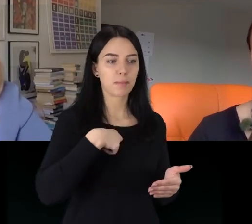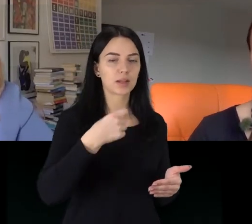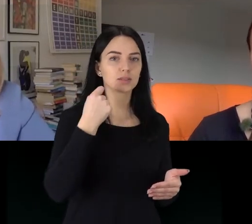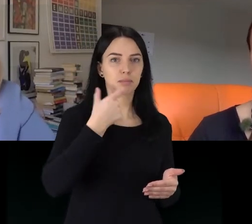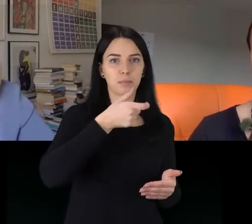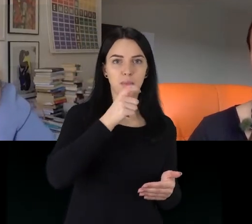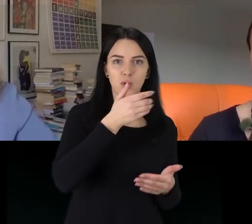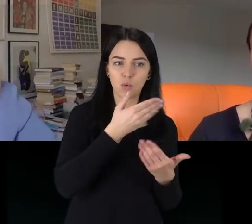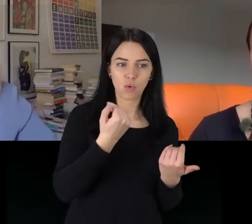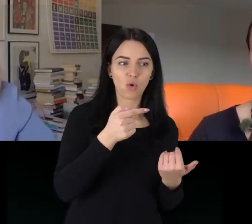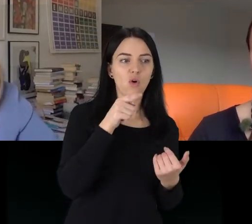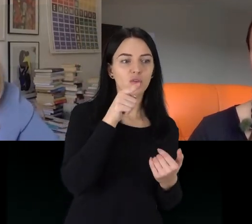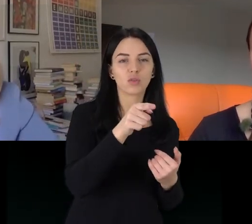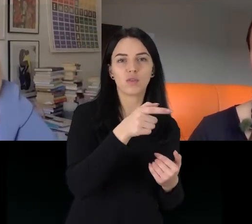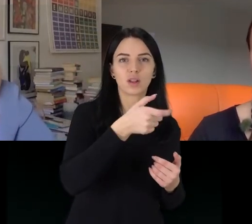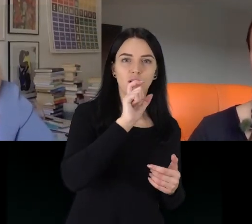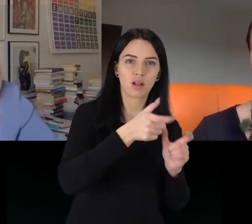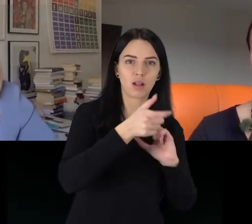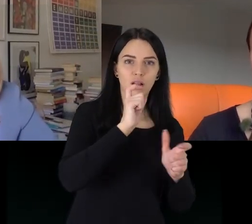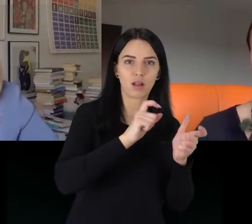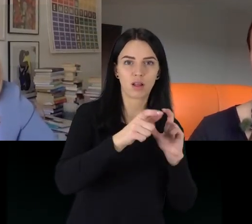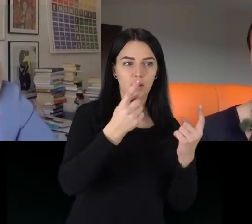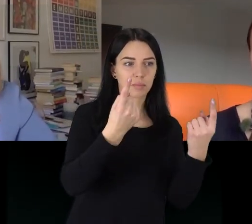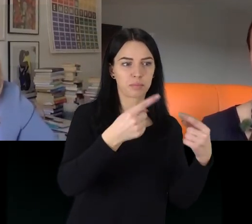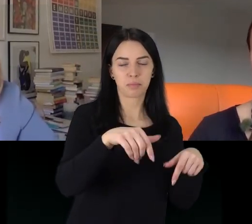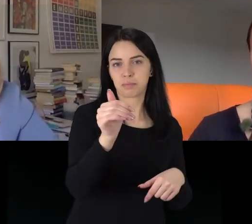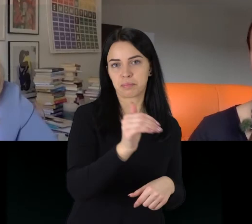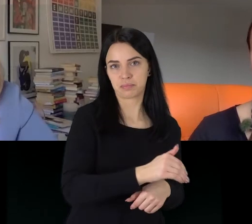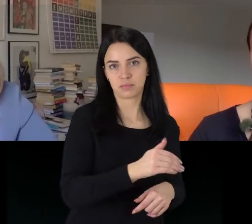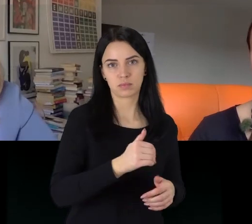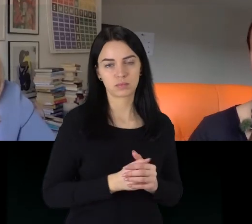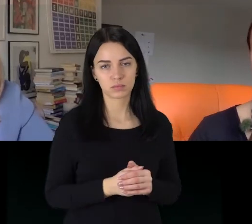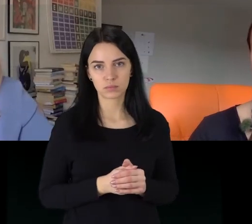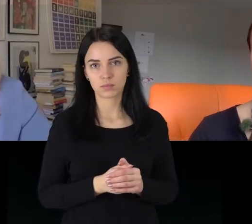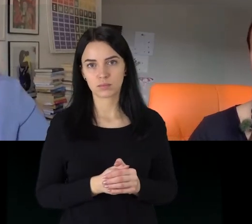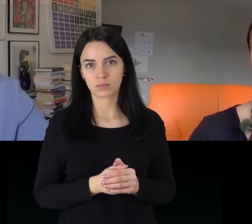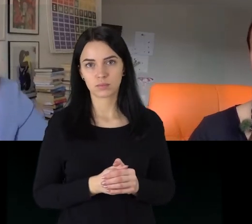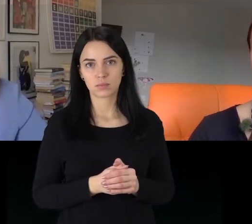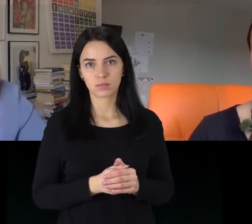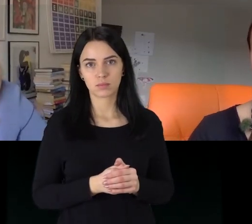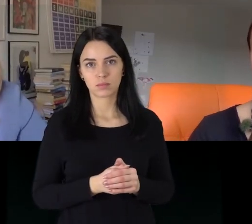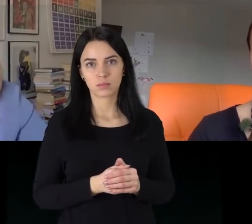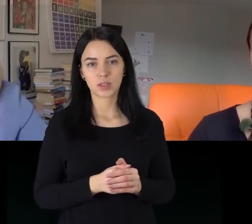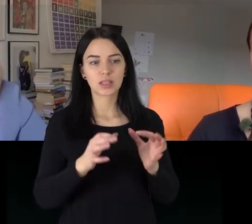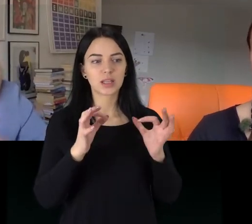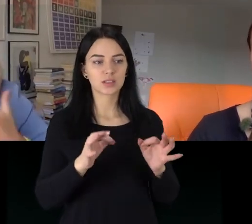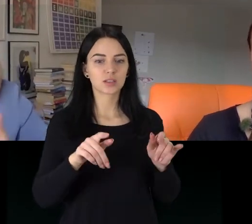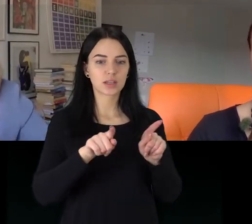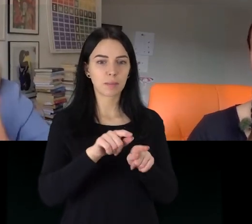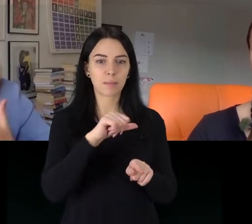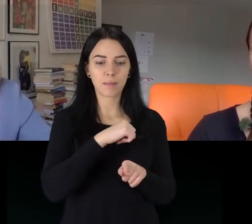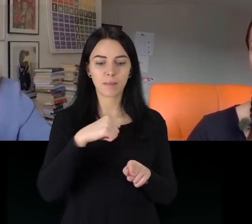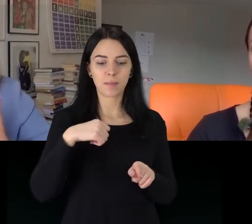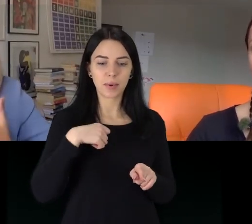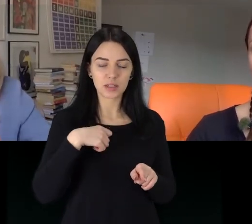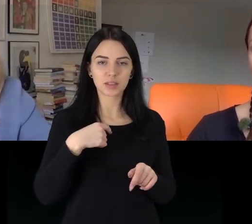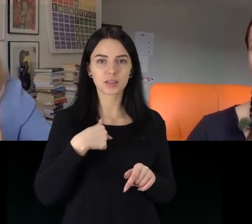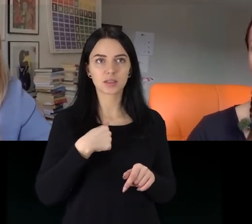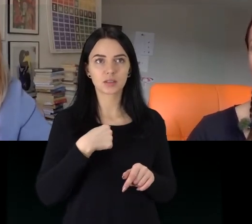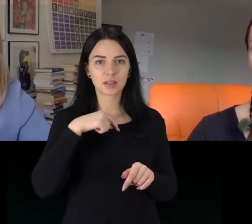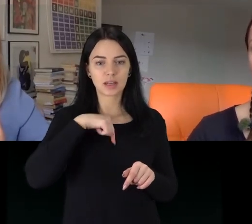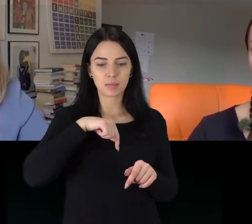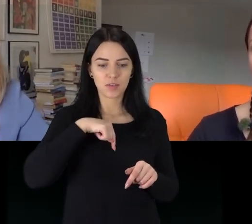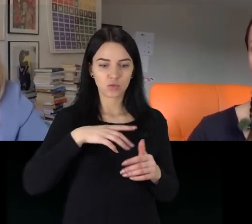jau degradavai. Tai tas teisuoliškumas irgi yra iš tokios iš žemos savivertės, iš tokio paties tas